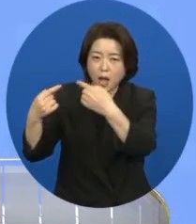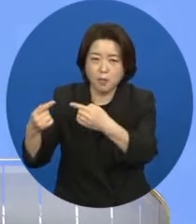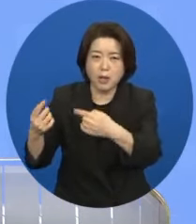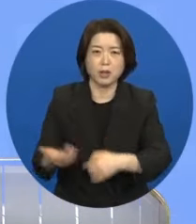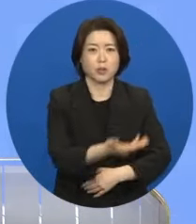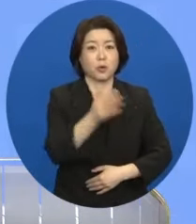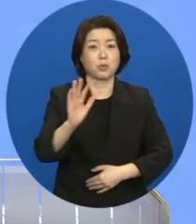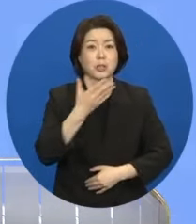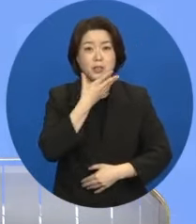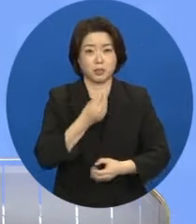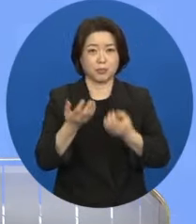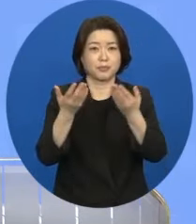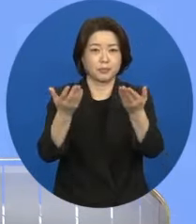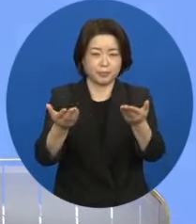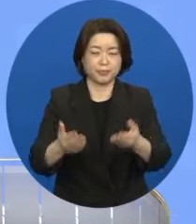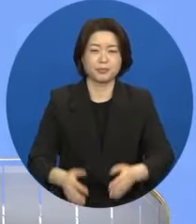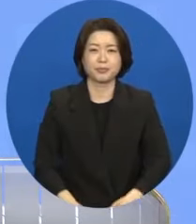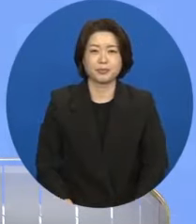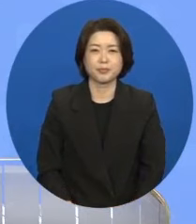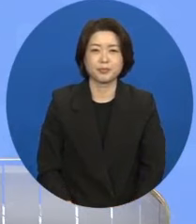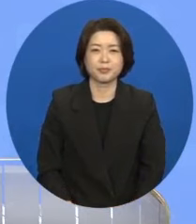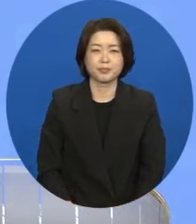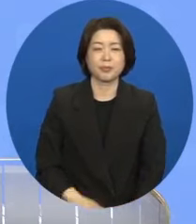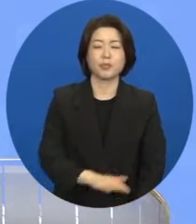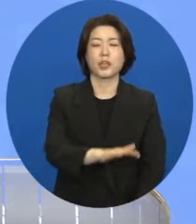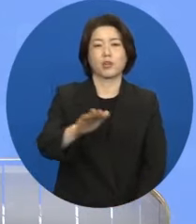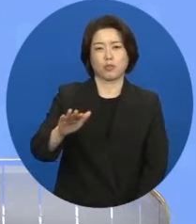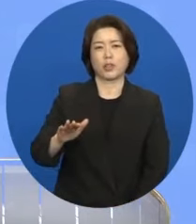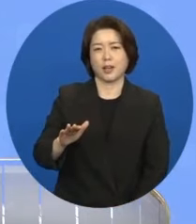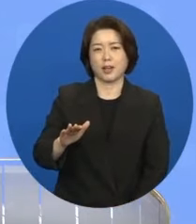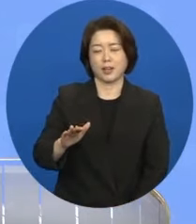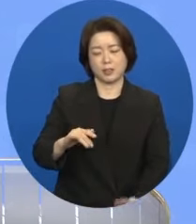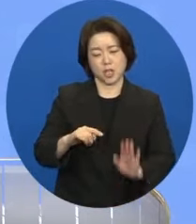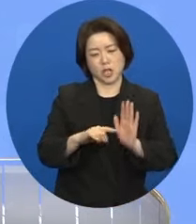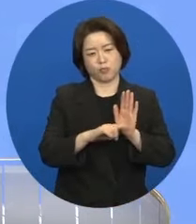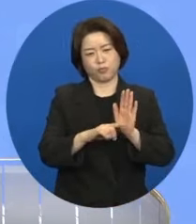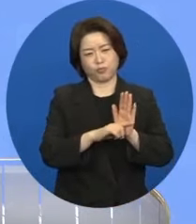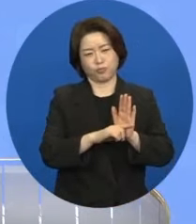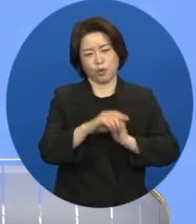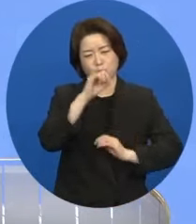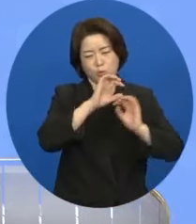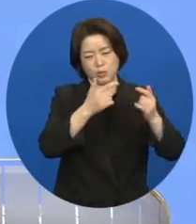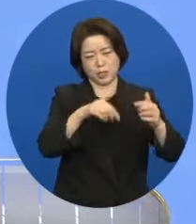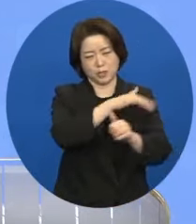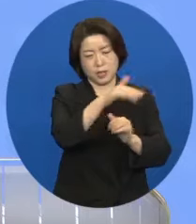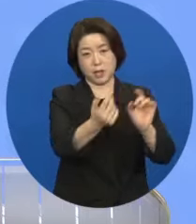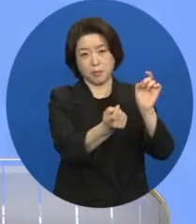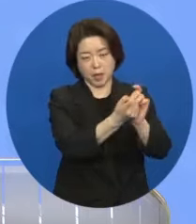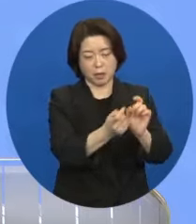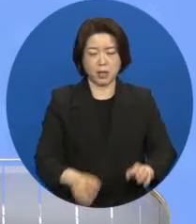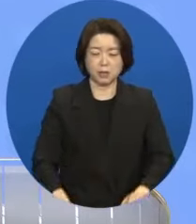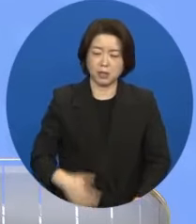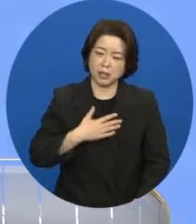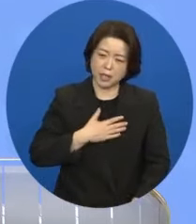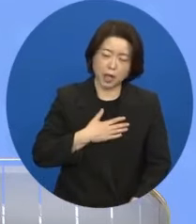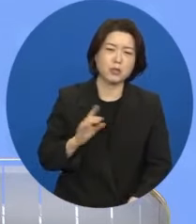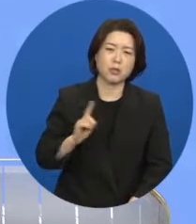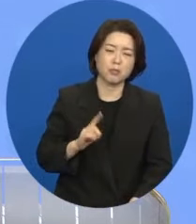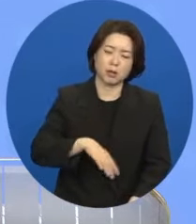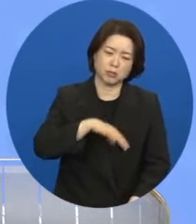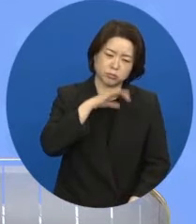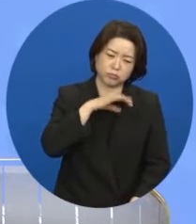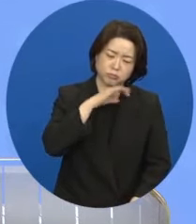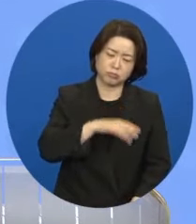축복합니다 아멘 사실 우리가 부정적인 상황을 만나면 감정이요 불평하고 원망하고 투돌